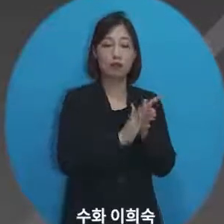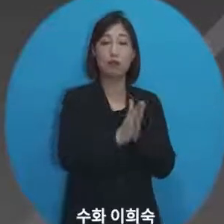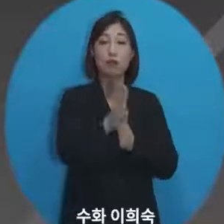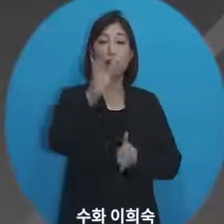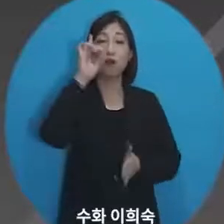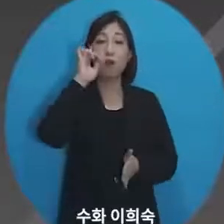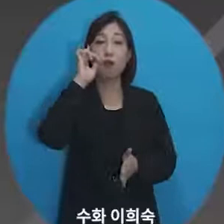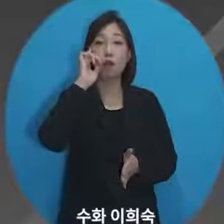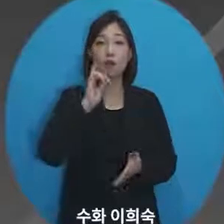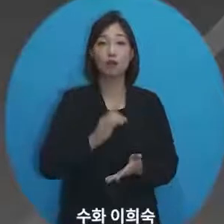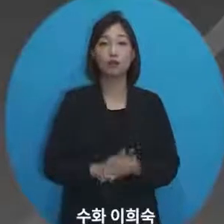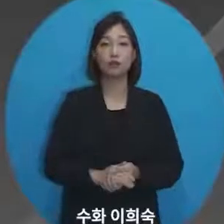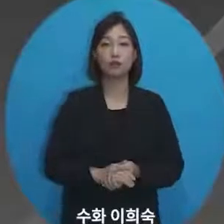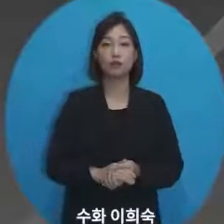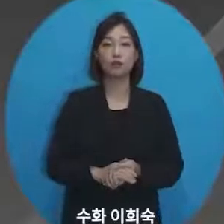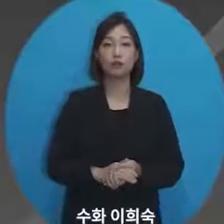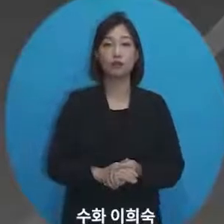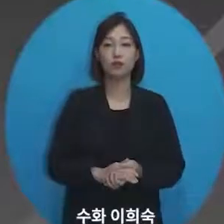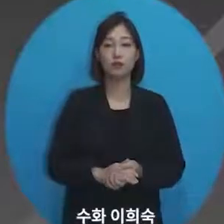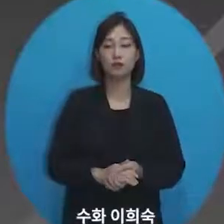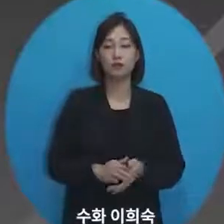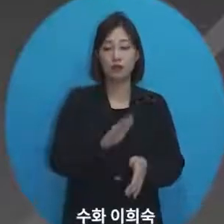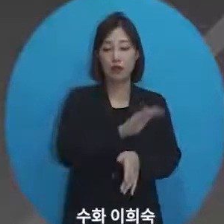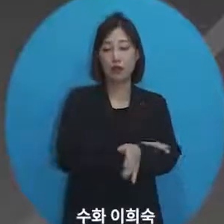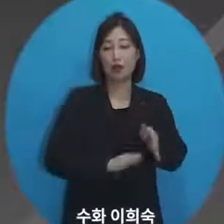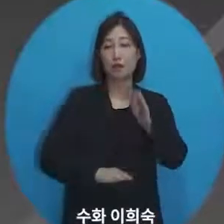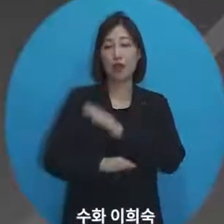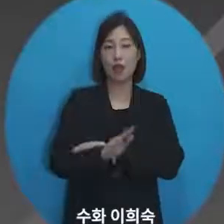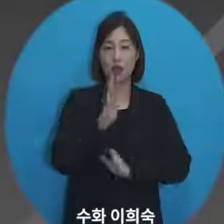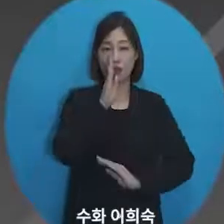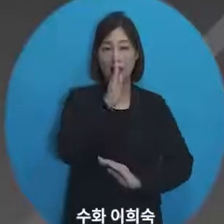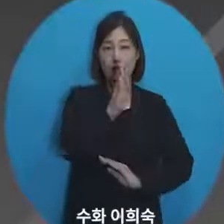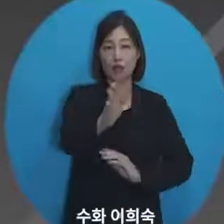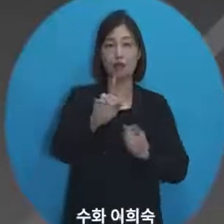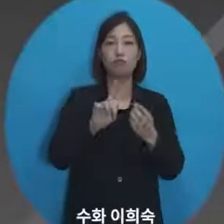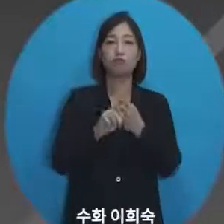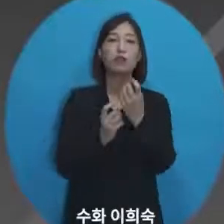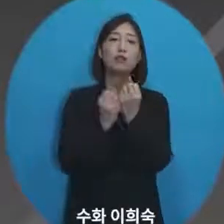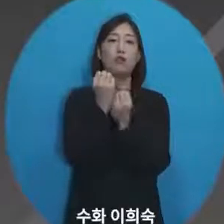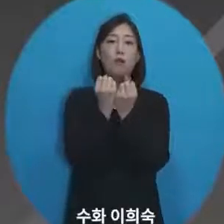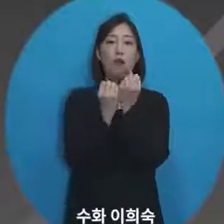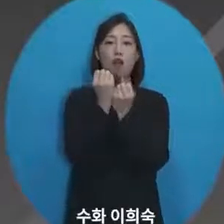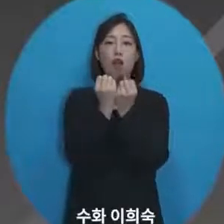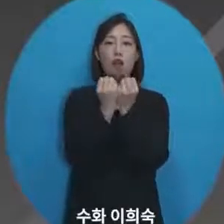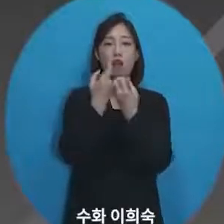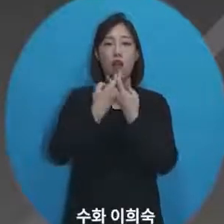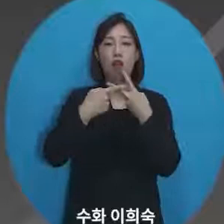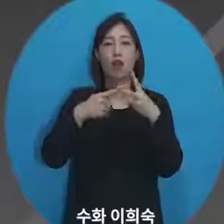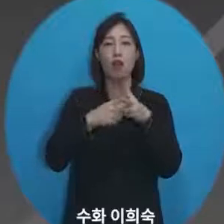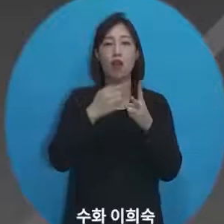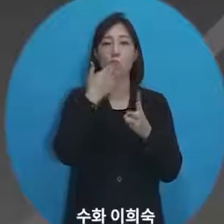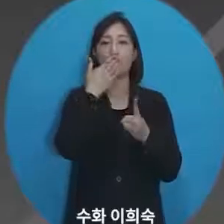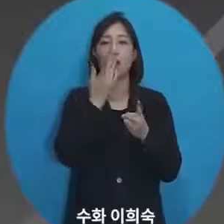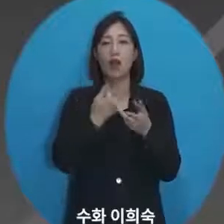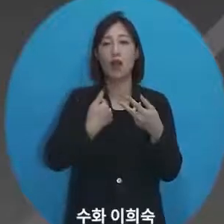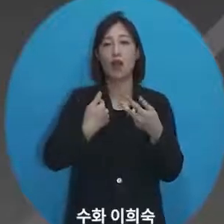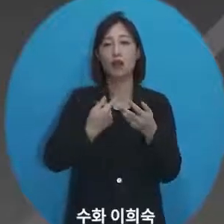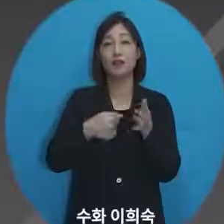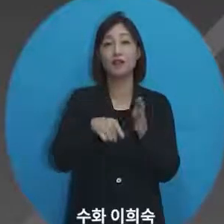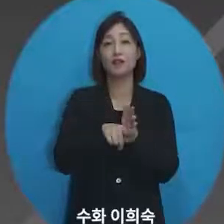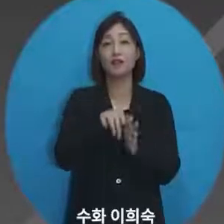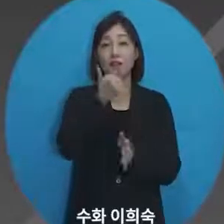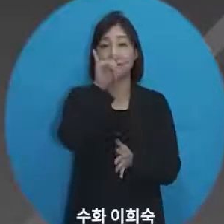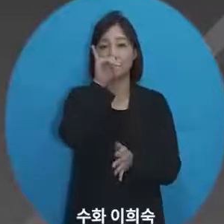녹색 띠가 있는 것을 확인할 수가 있는데요. 우리가 방향을 유도하고 우리가